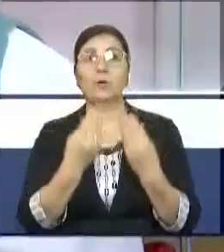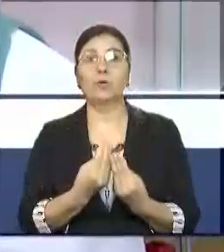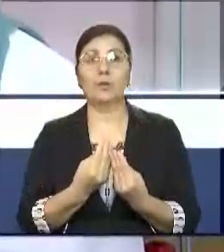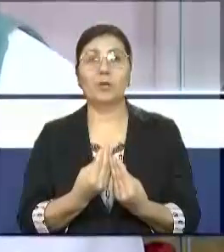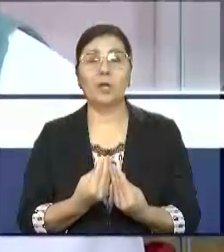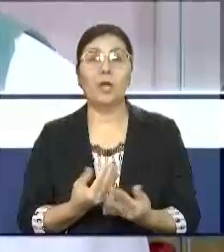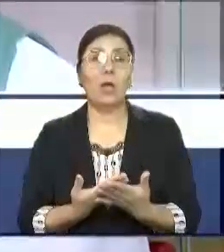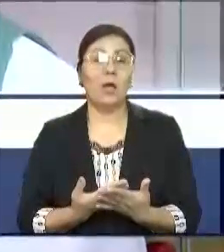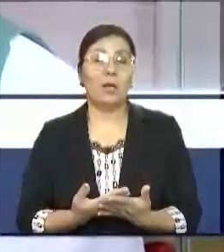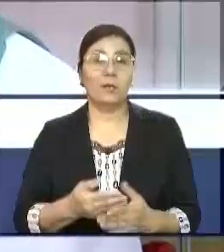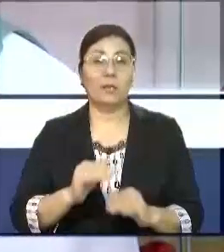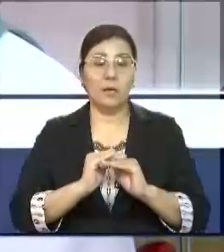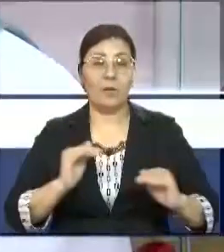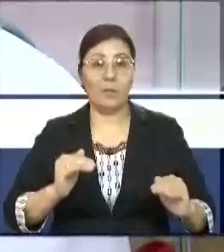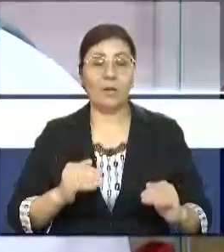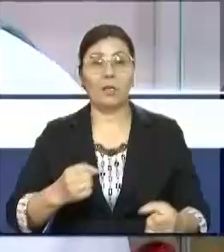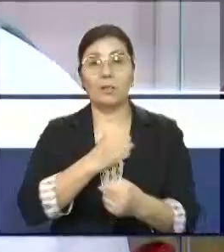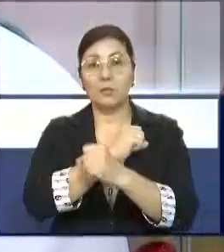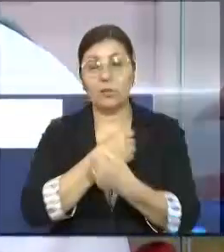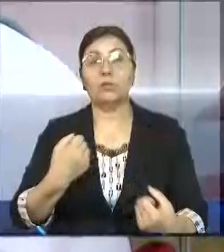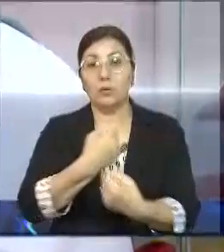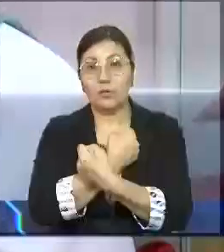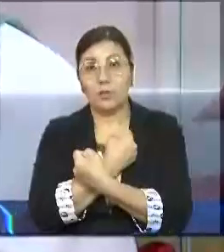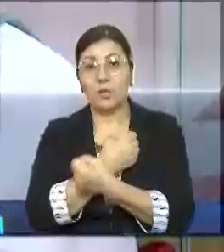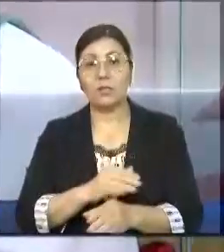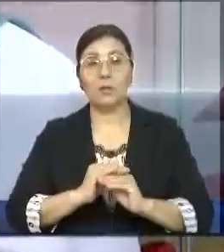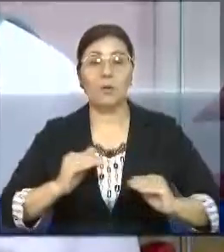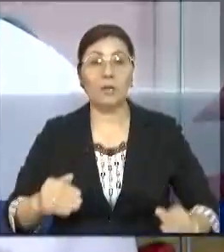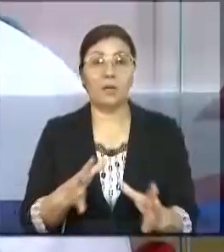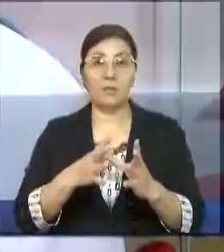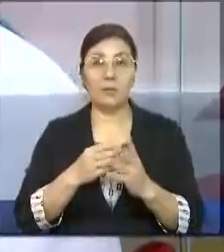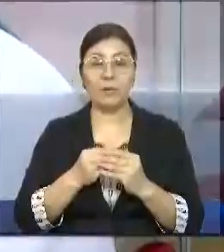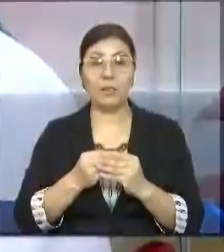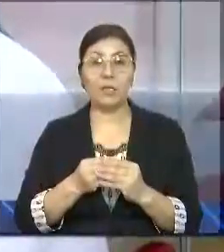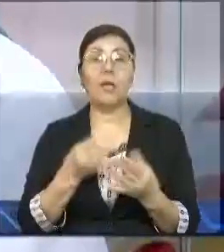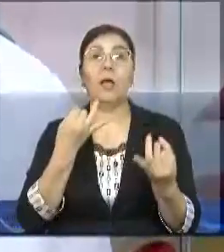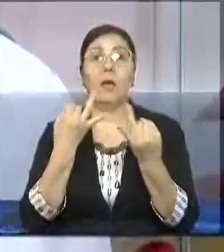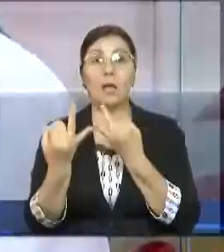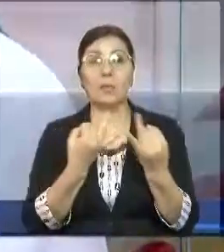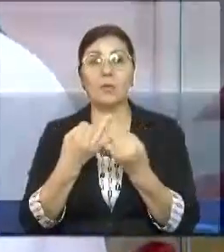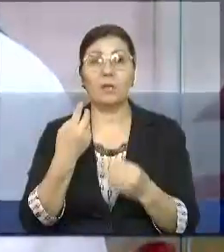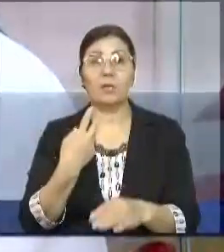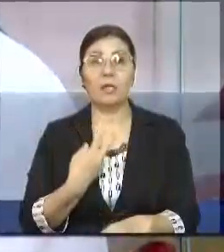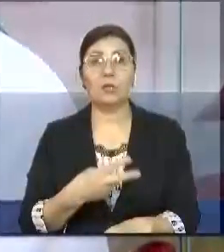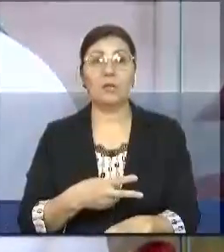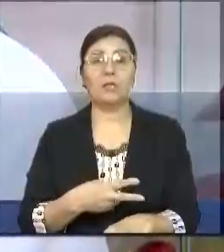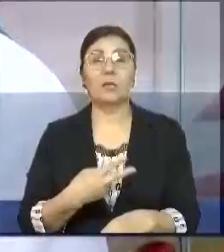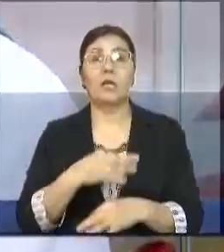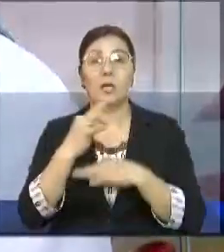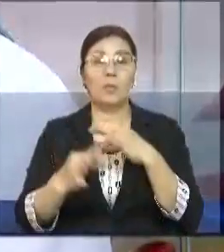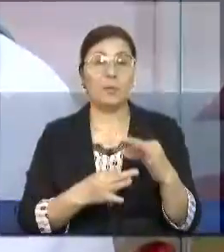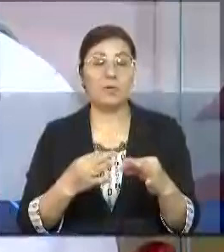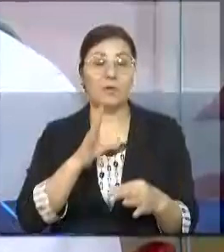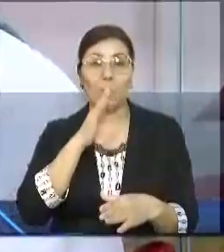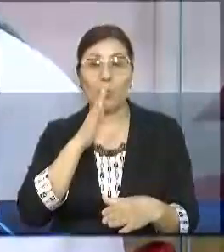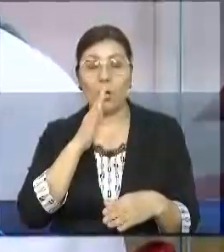рет құшақтаңыздар, күнде жұмыстан келгеннен кейін балаларыңызбен бірге әңгіме айтыңыздар. 24-те 7 уақыт бөлмесеңіз де 5